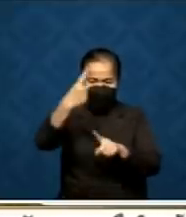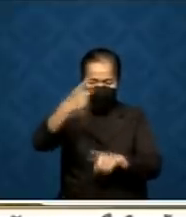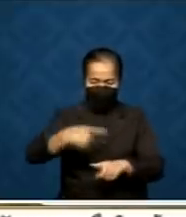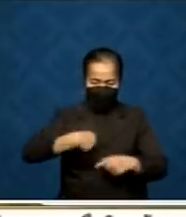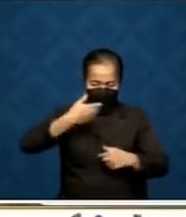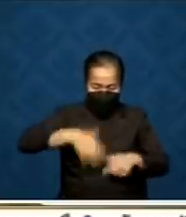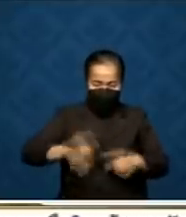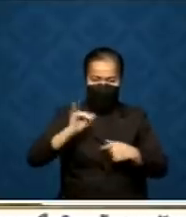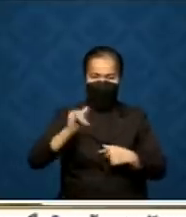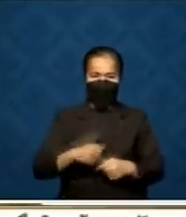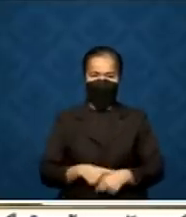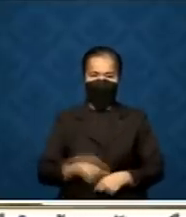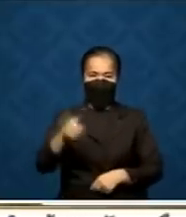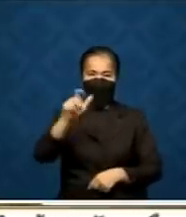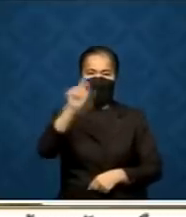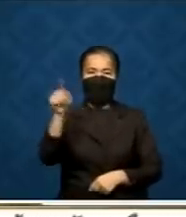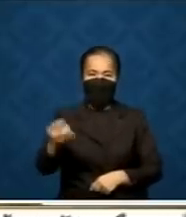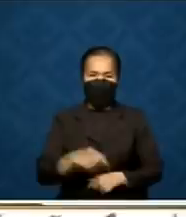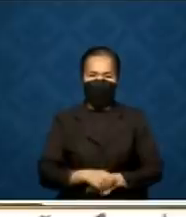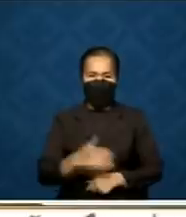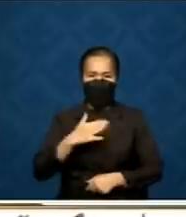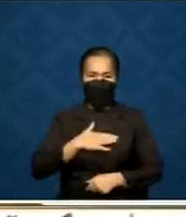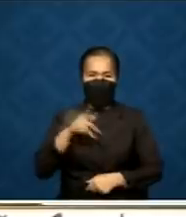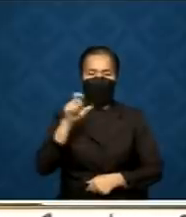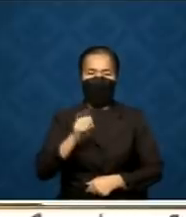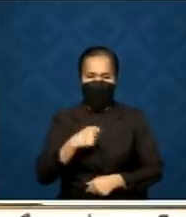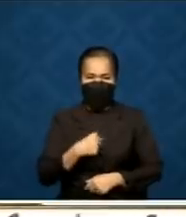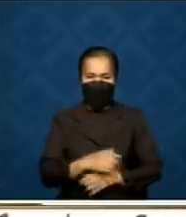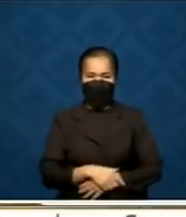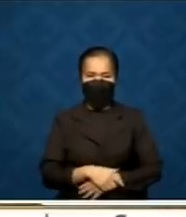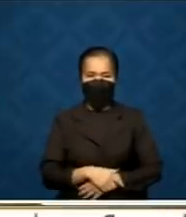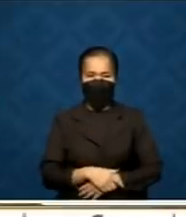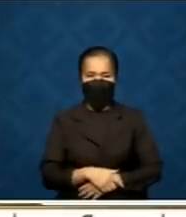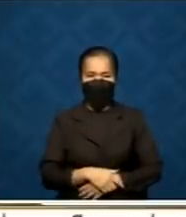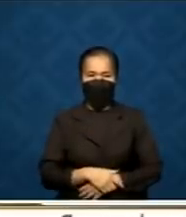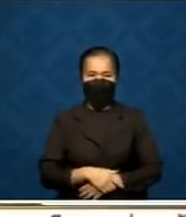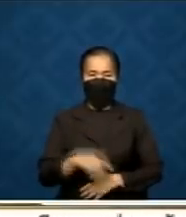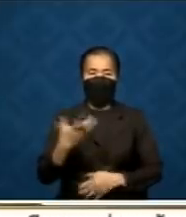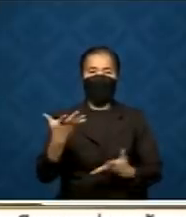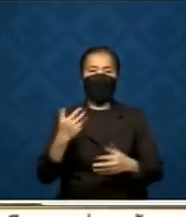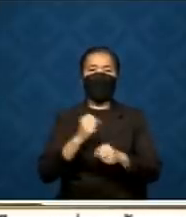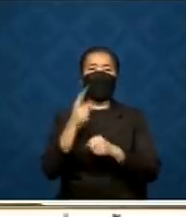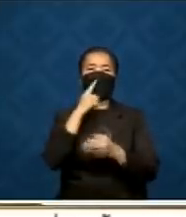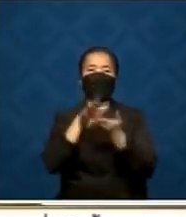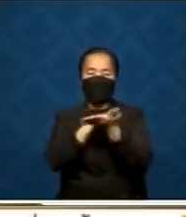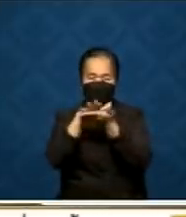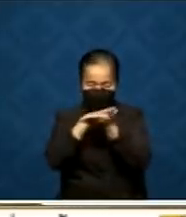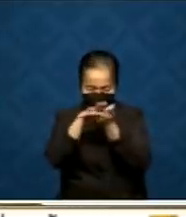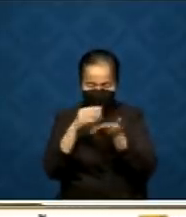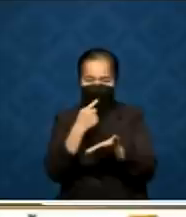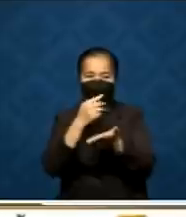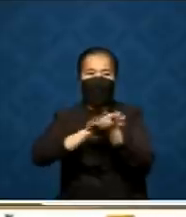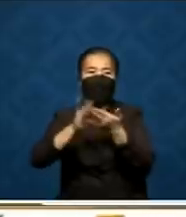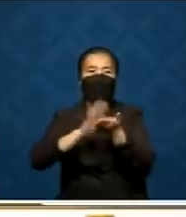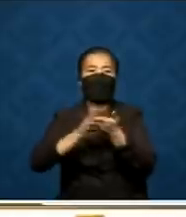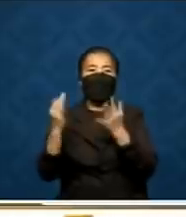กูหลังมึงแค่นี้กูได้คิดที่และแว็กผมก็มึงอ่างนี้มาใกล้กูนะอาจารย์ยอดเขาใช้ภาษาพรรคพวก